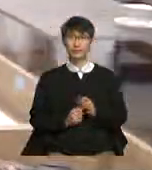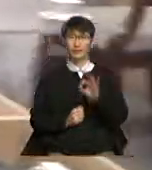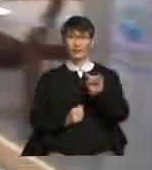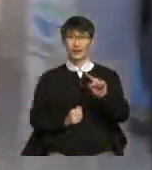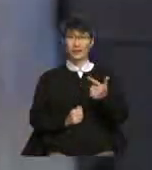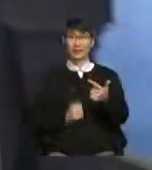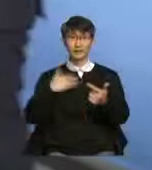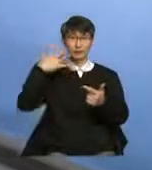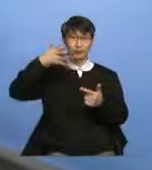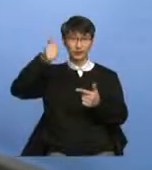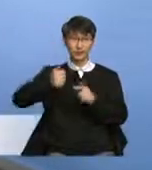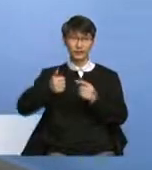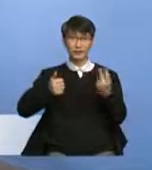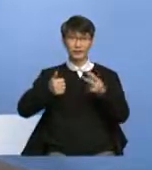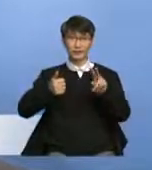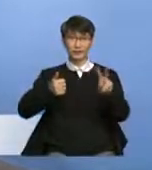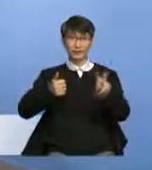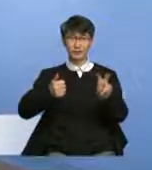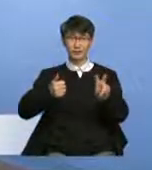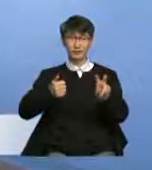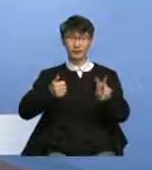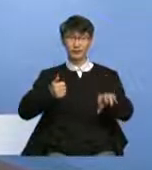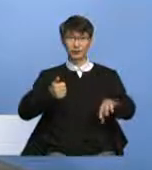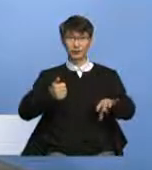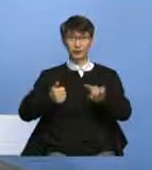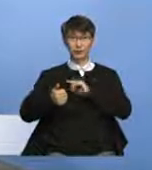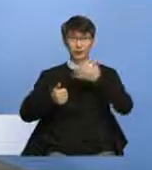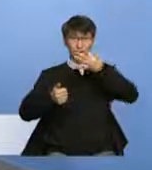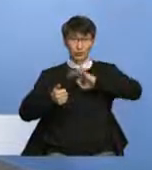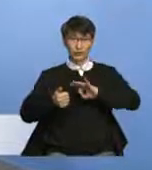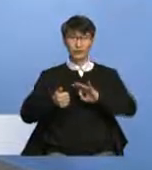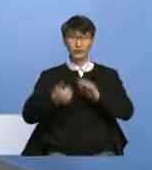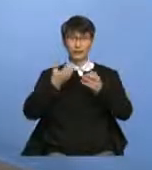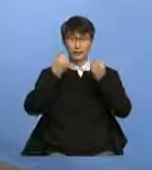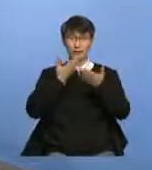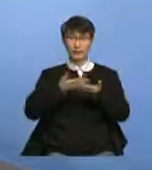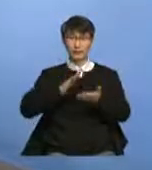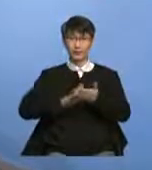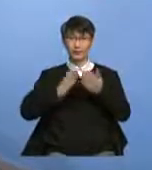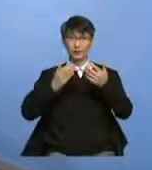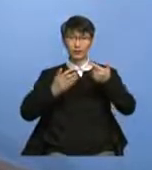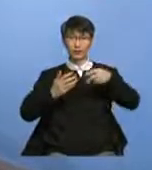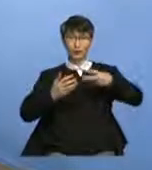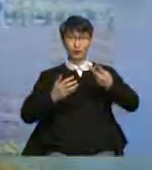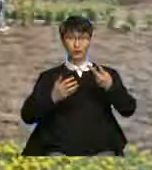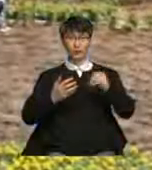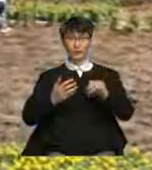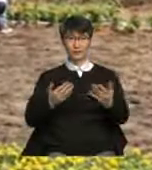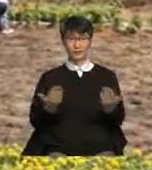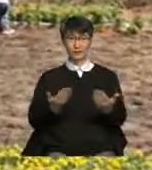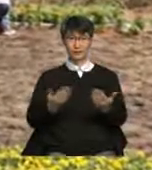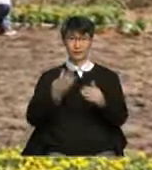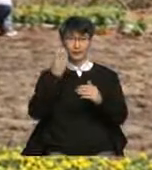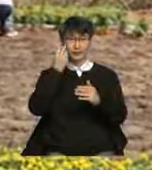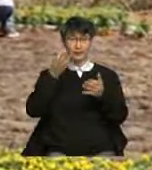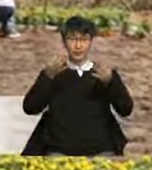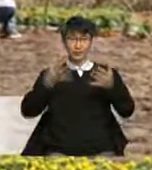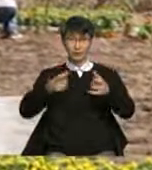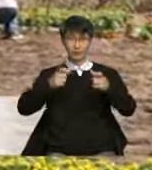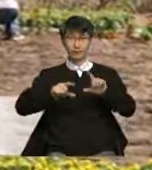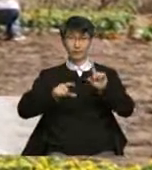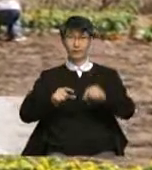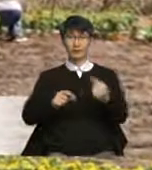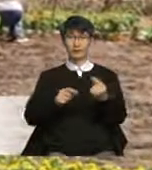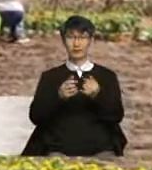안병용 의정부 시장은 2020년 최대 성과로 리프레시 의정부 뉴딜 사업을 꼽았습니다. 4개월간 시민 1만